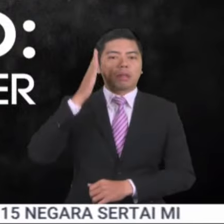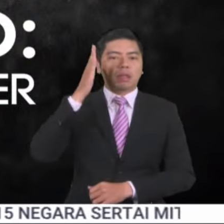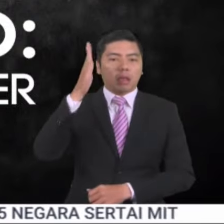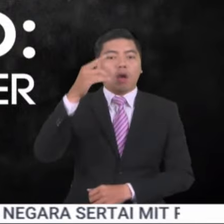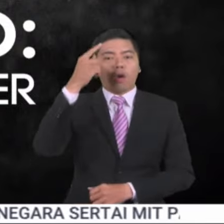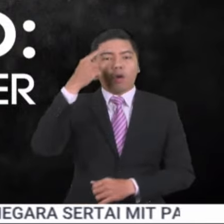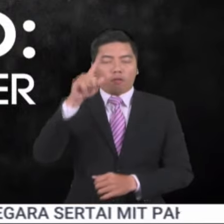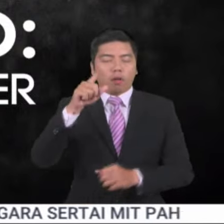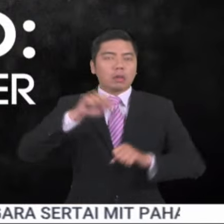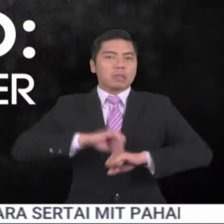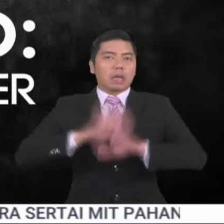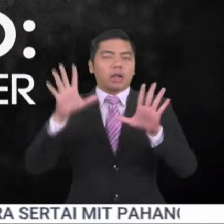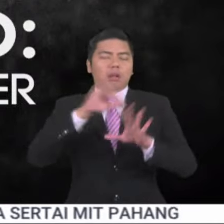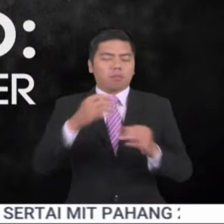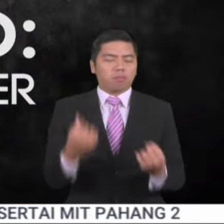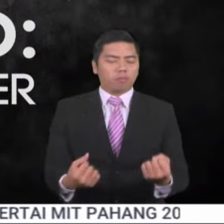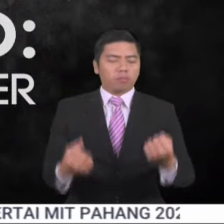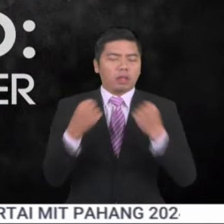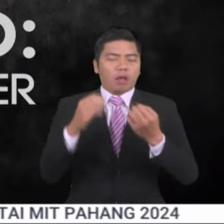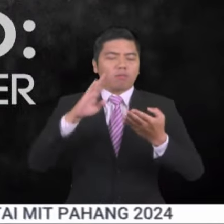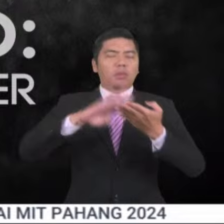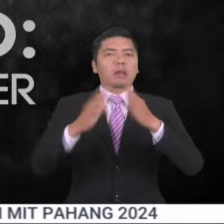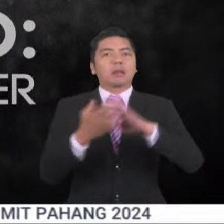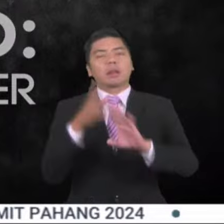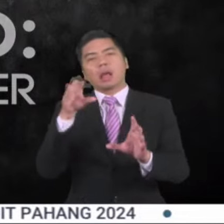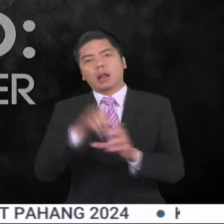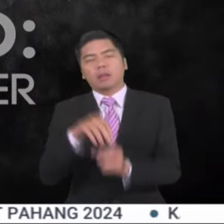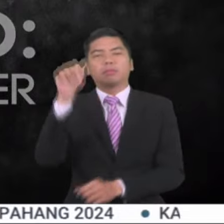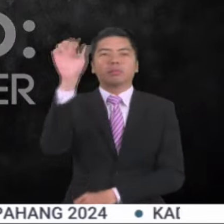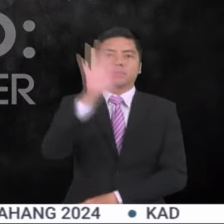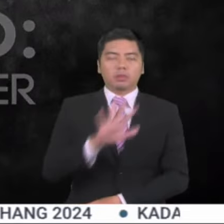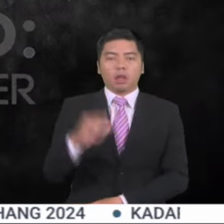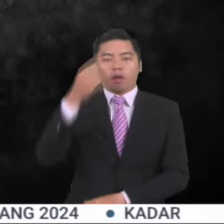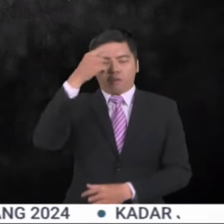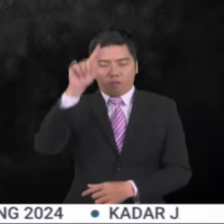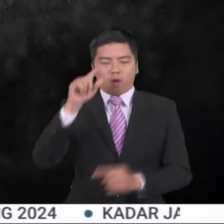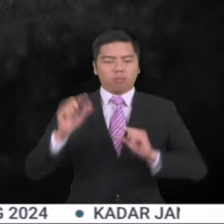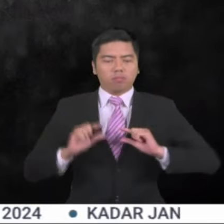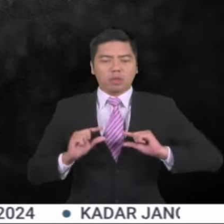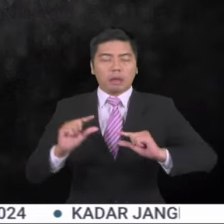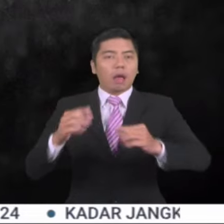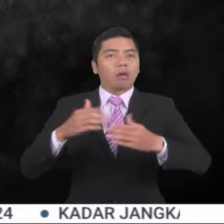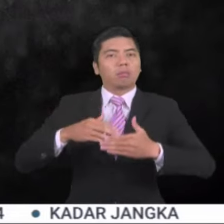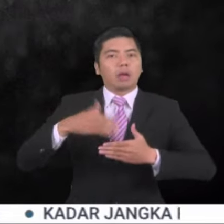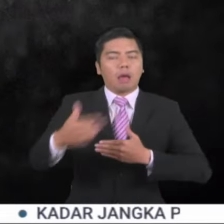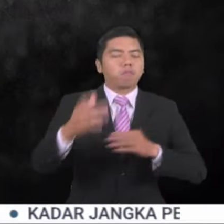jelas mengukuhkan lagi semangat komuniti dalam ASEAN bergerak ke hadapan